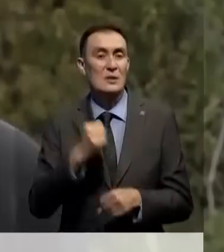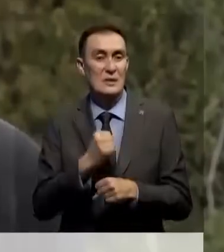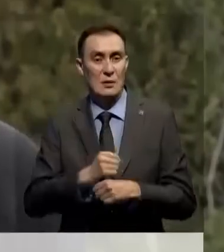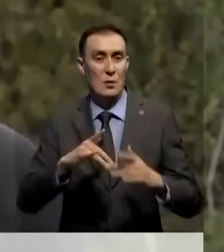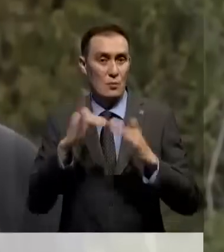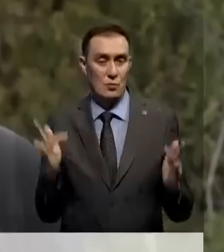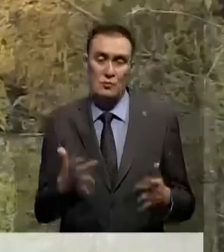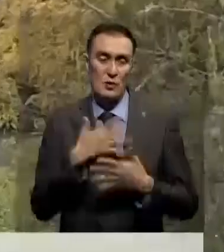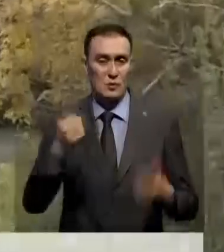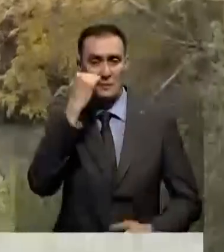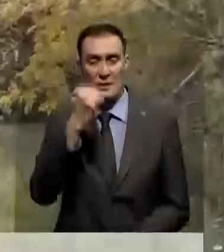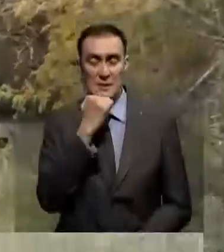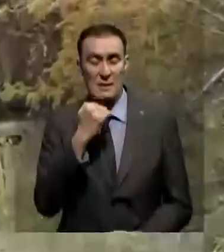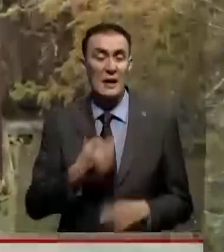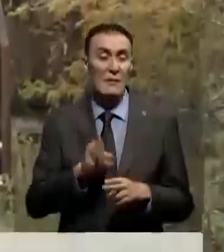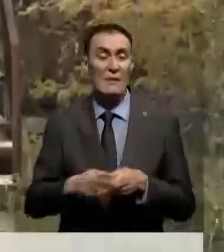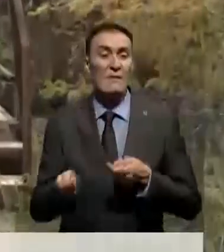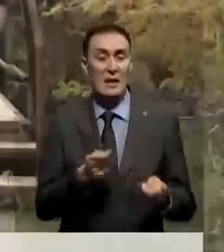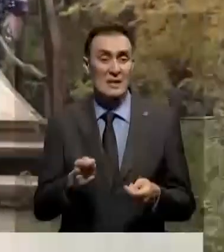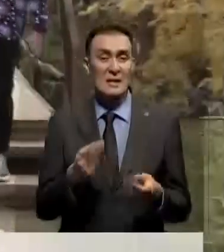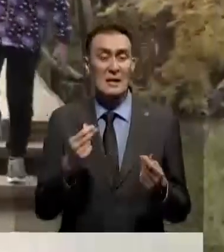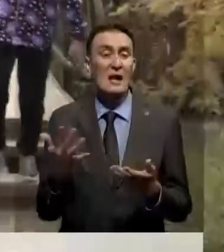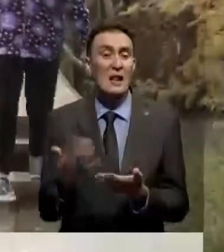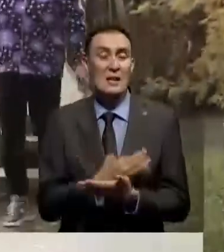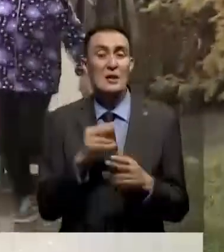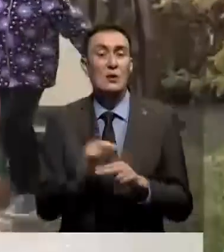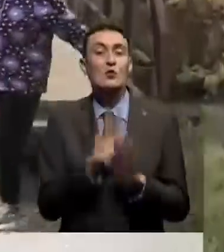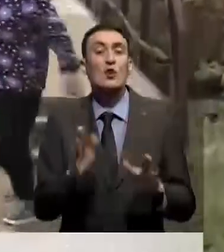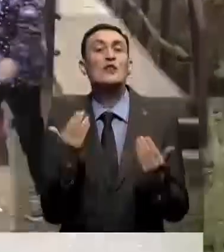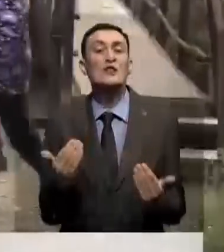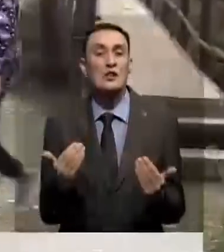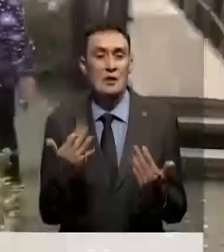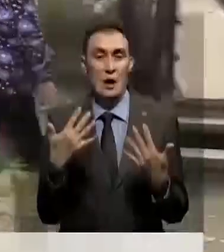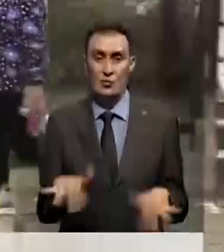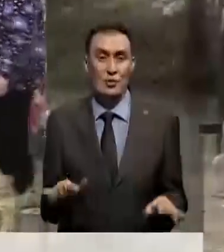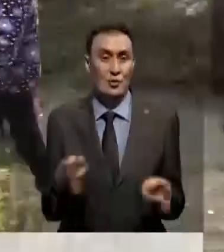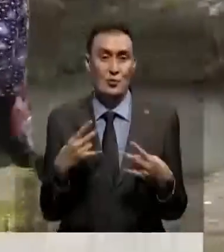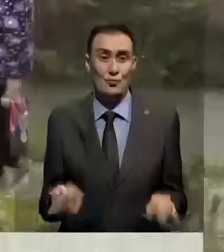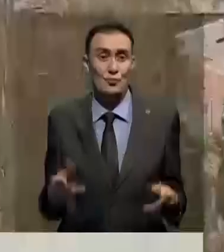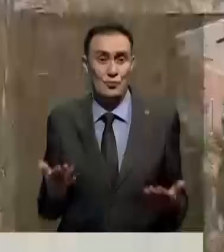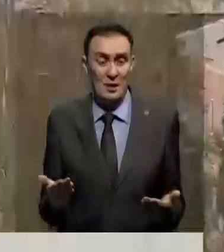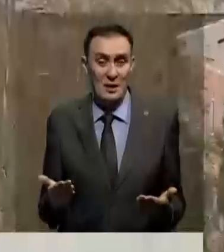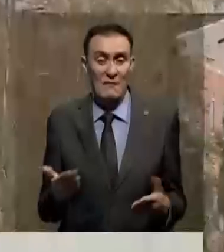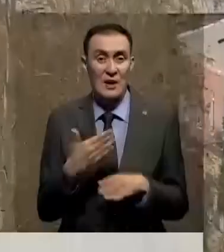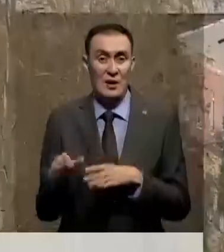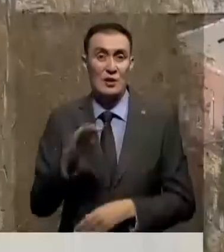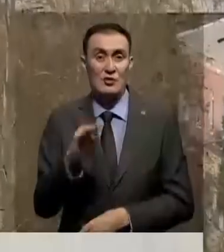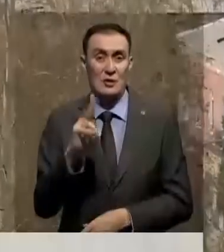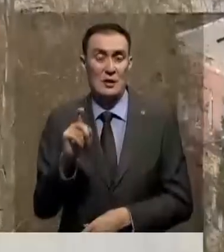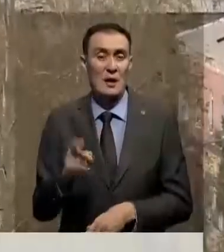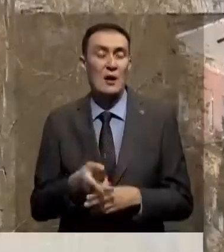мост? Спасибо. В итоге местные власти нашли деньги на ремонт только сейчас. Но он уже не требуется. В отделе ЖКХ